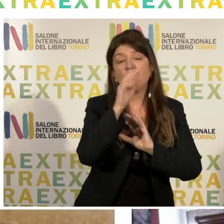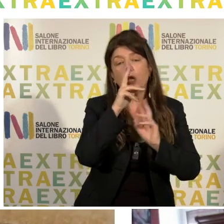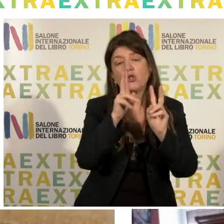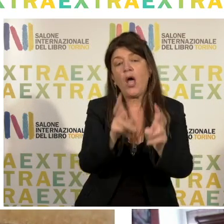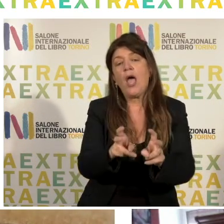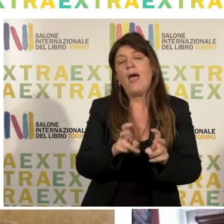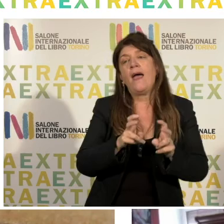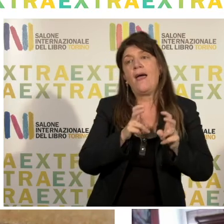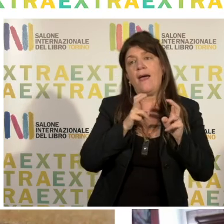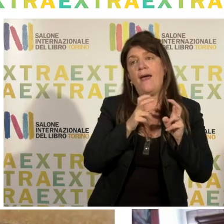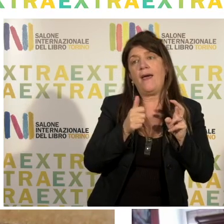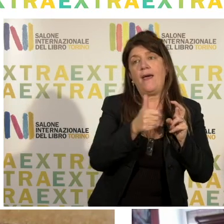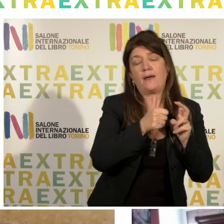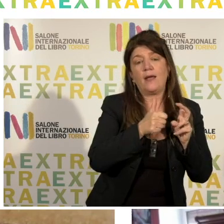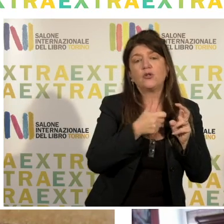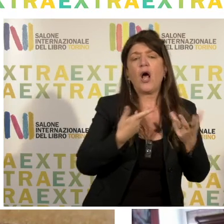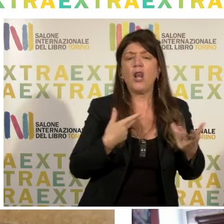Lei come ricorda?